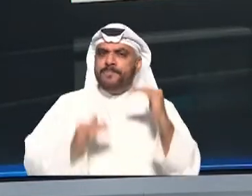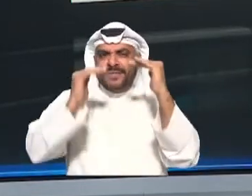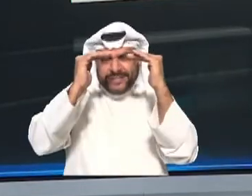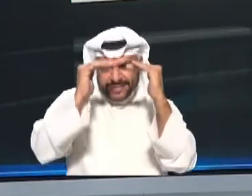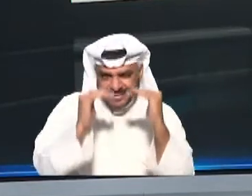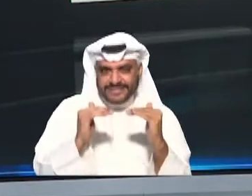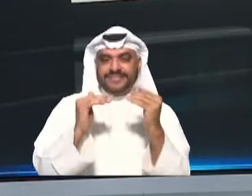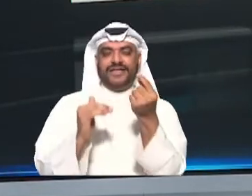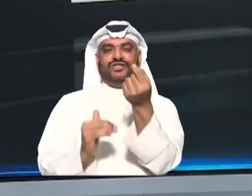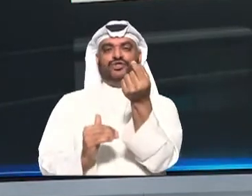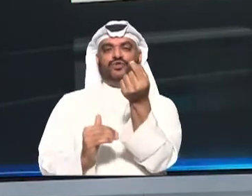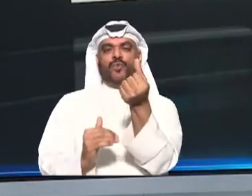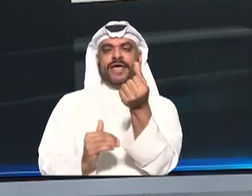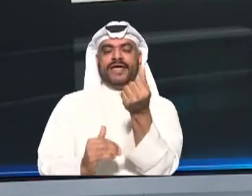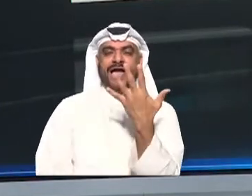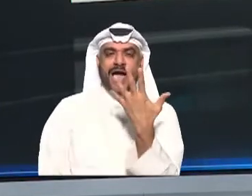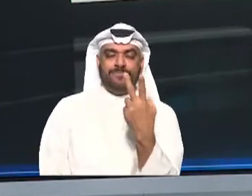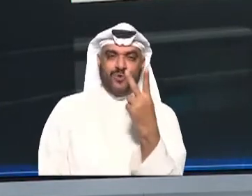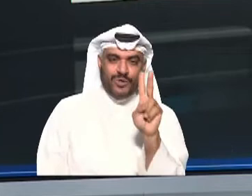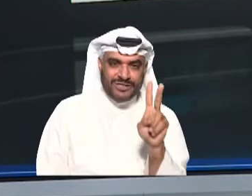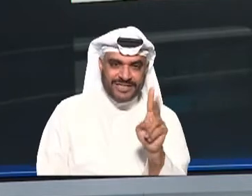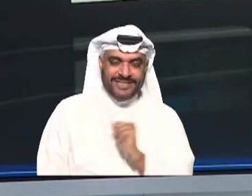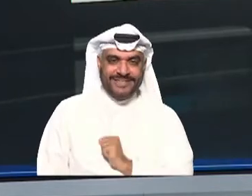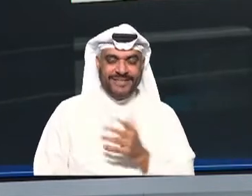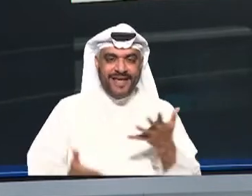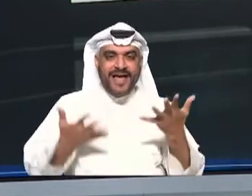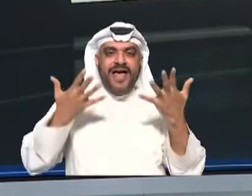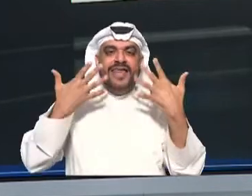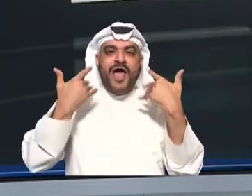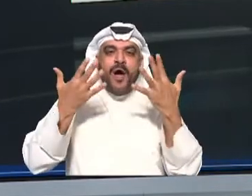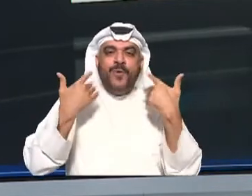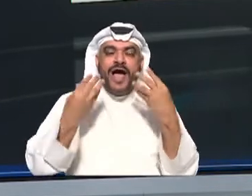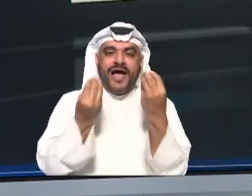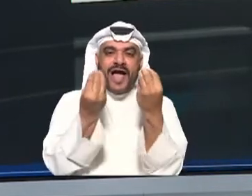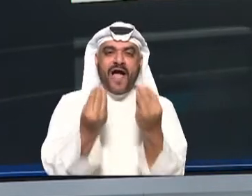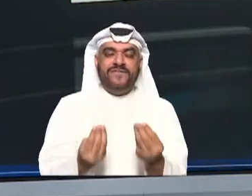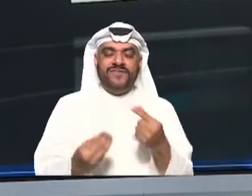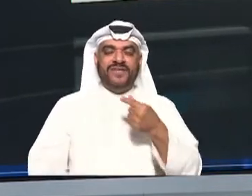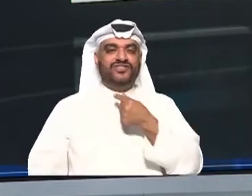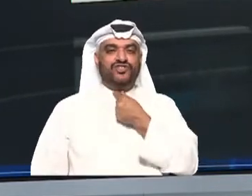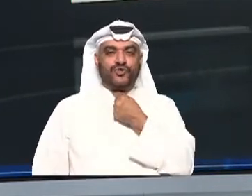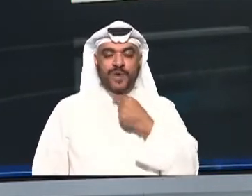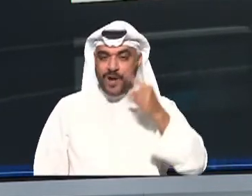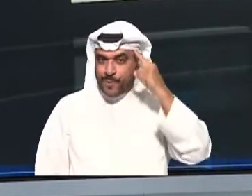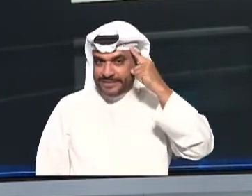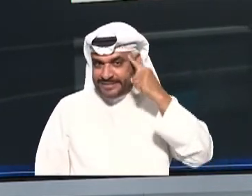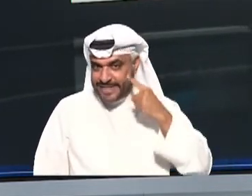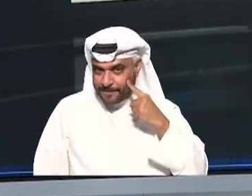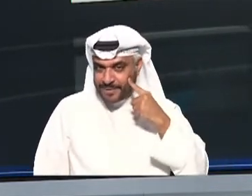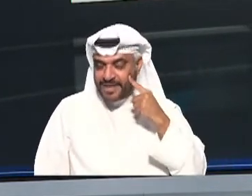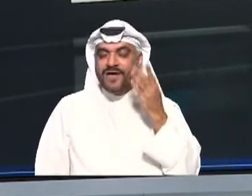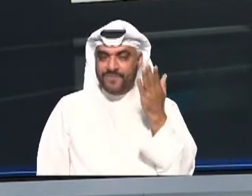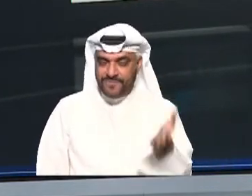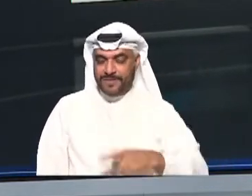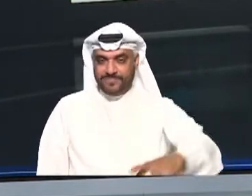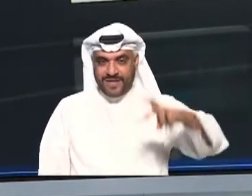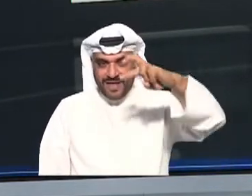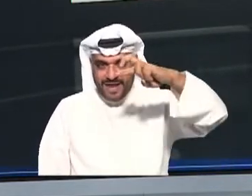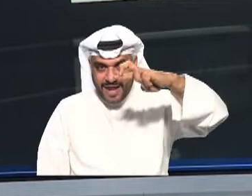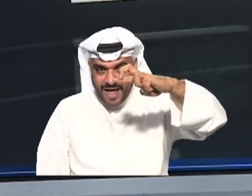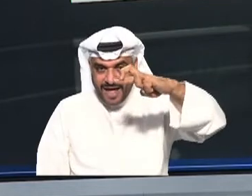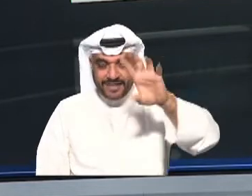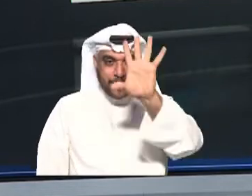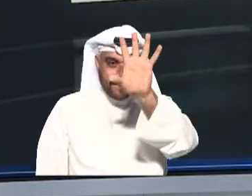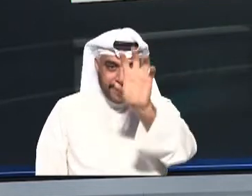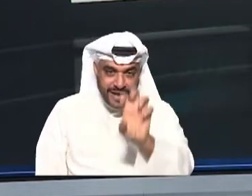دون ذلك تصل إلى 25 درجة مئوية. الرياح راح تكون رياح شمالية غربية في يوم الجمعة والسبت، ابتداء من يوم الأحد من مساء يوم الأحد